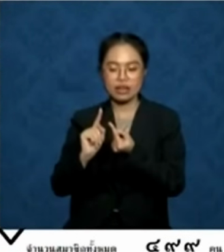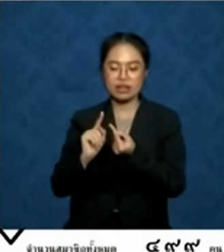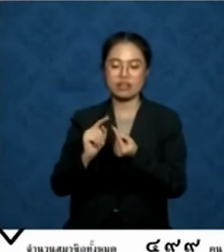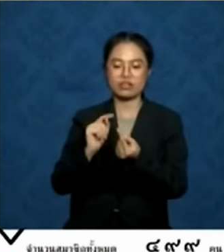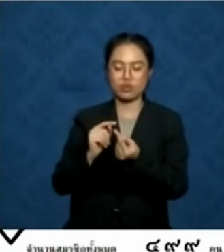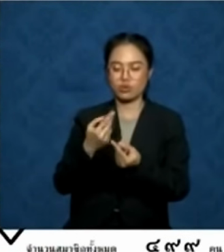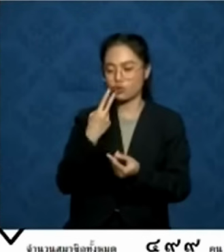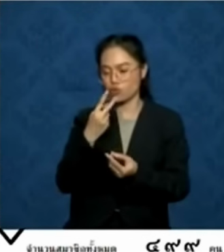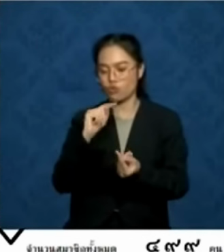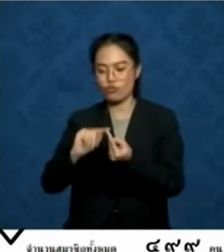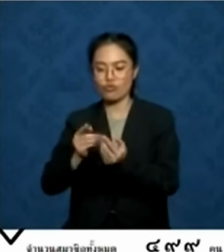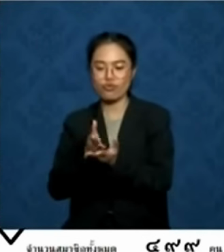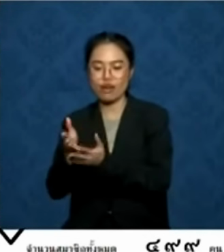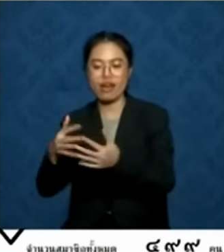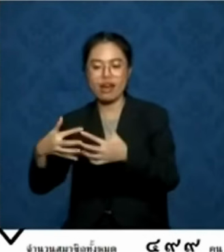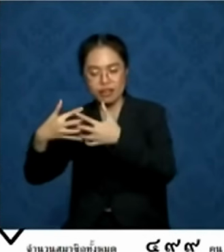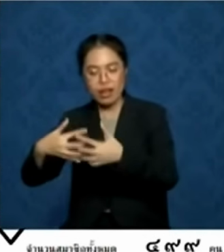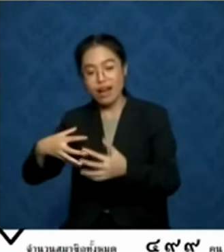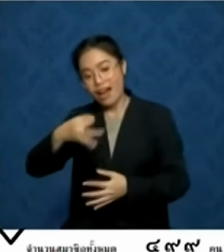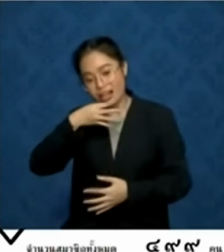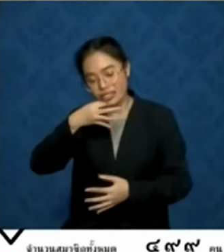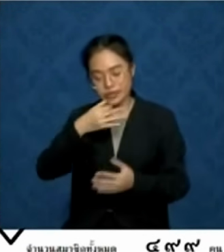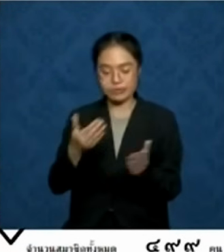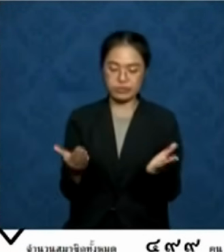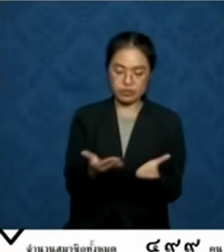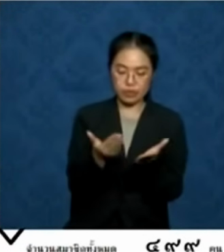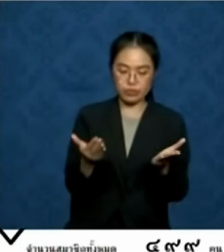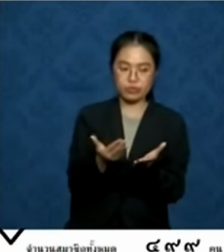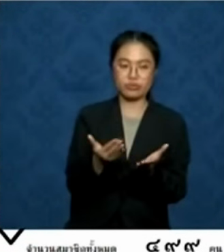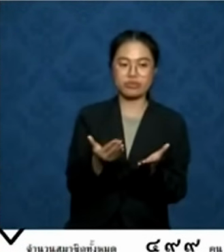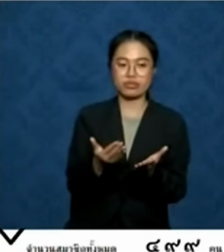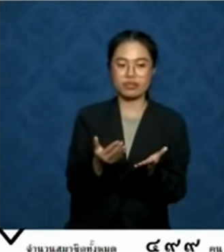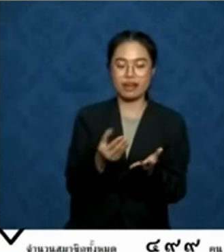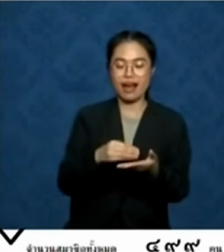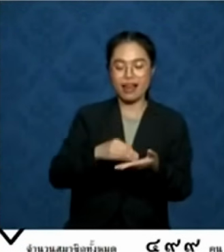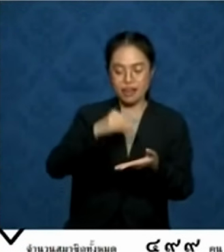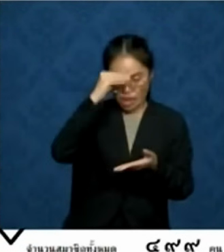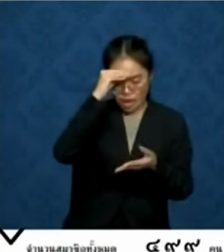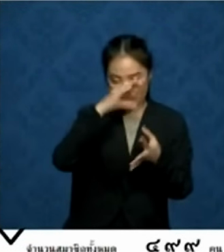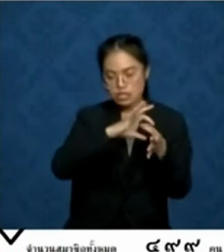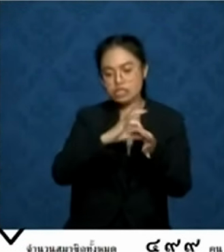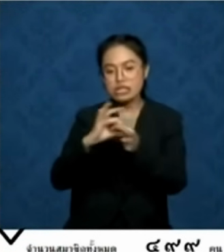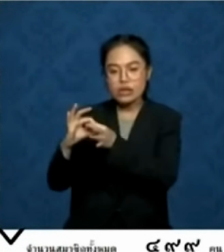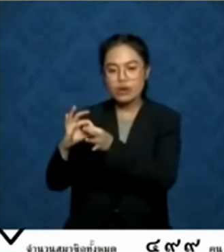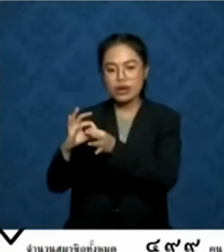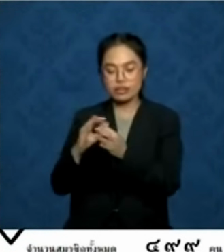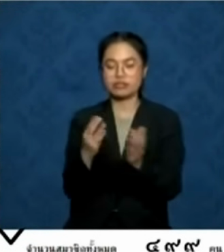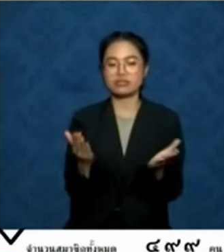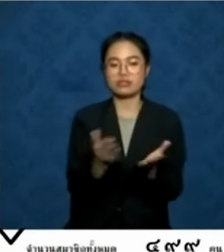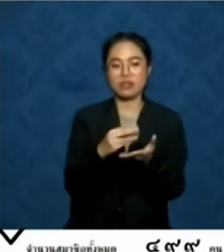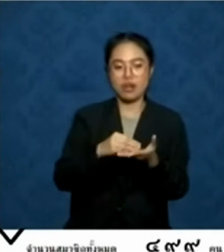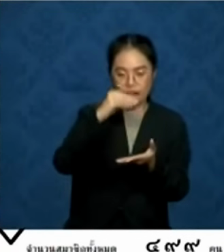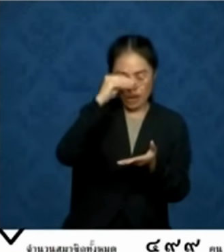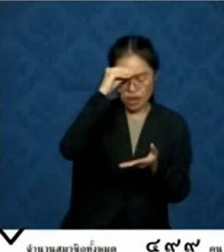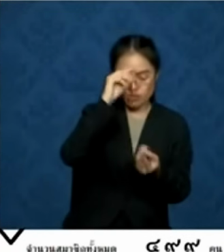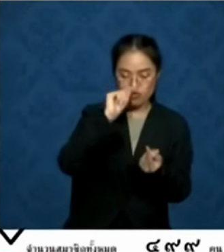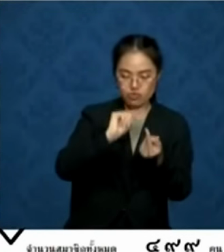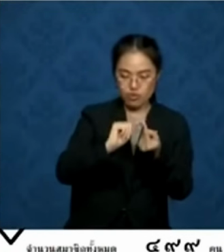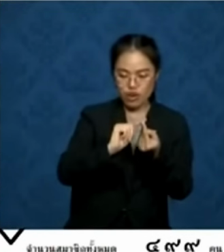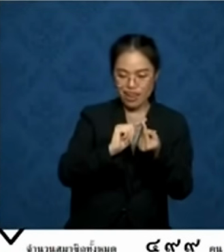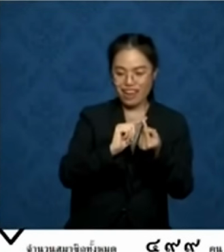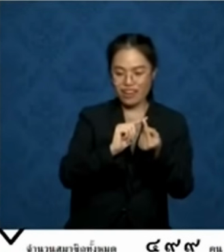การของตลาดแรงงานส่งเสริมการเรียนรู้ทุกที่ทุกเวลาด้วยดิจิตอลแพลตฟ